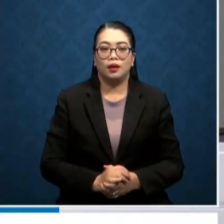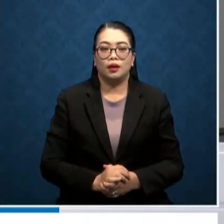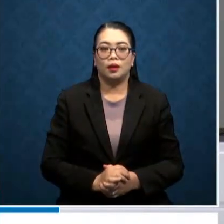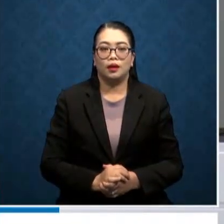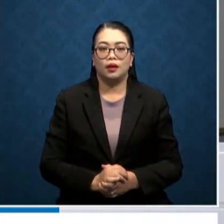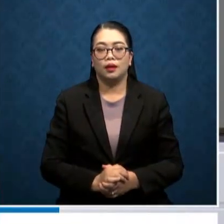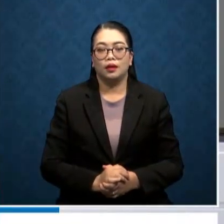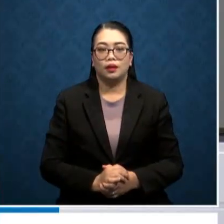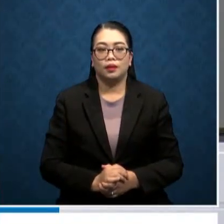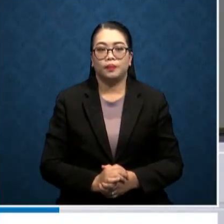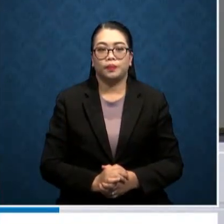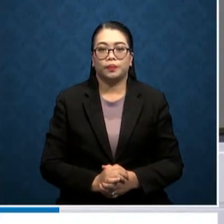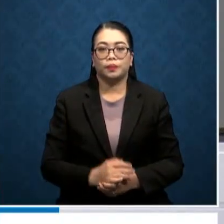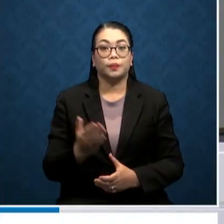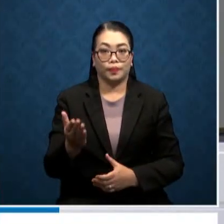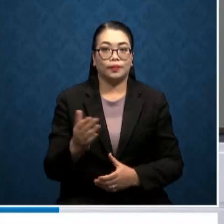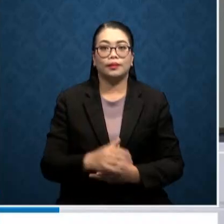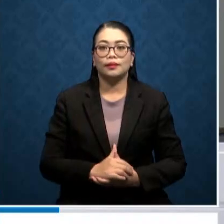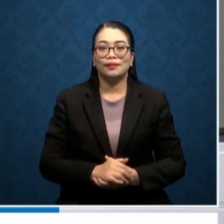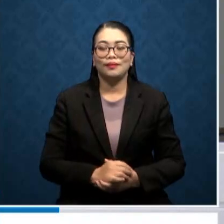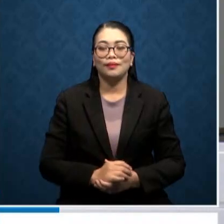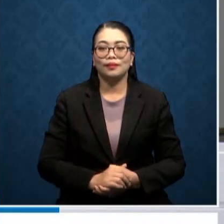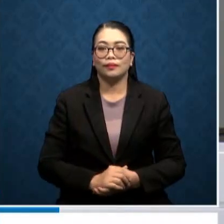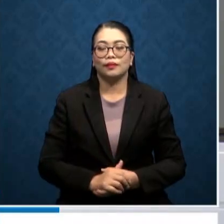ก็เรียนท่านสรชาติครับเชิญครับครับเชิญ